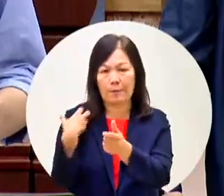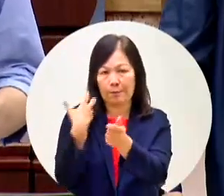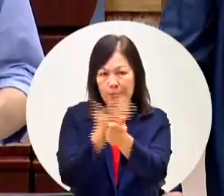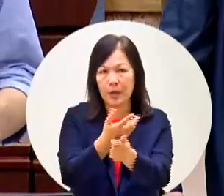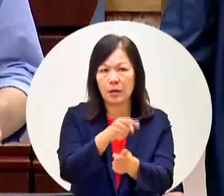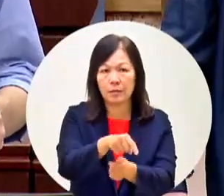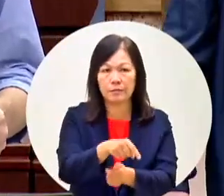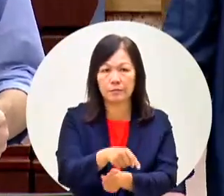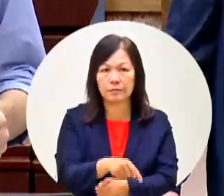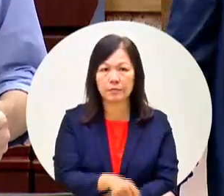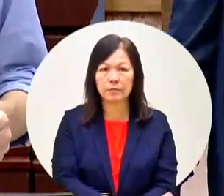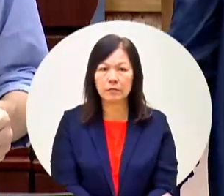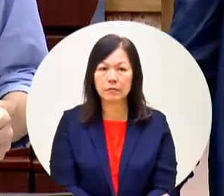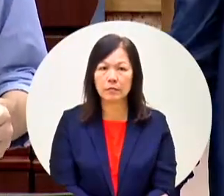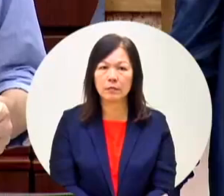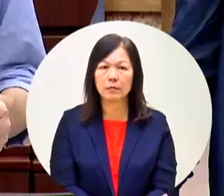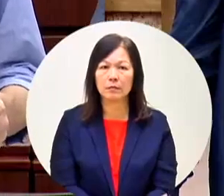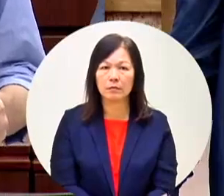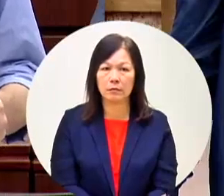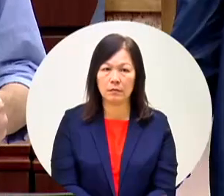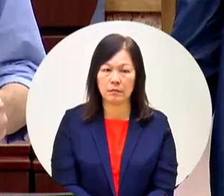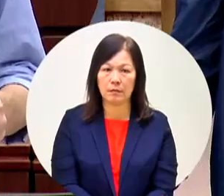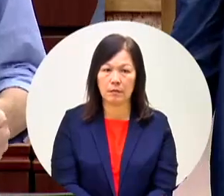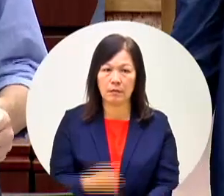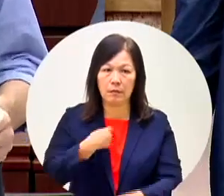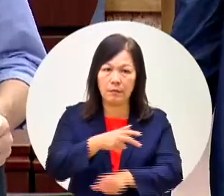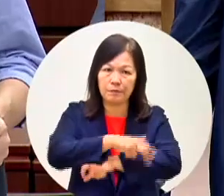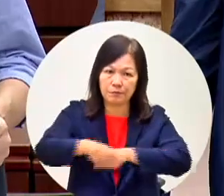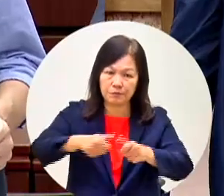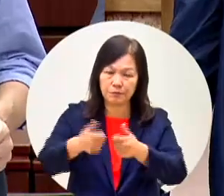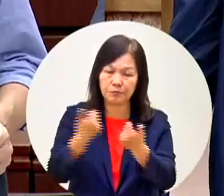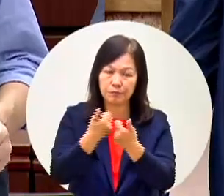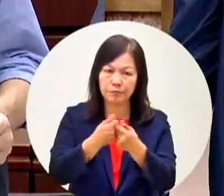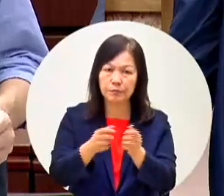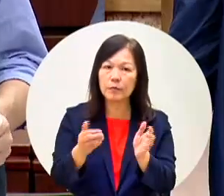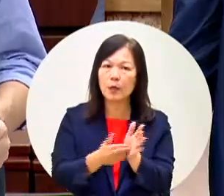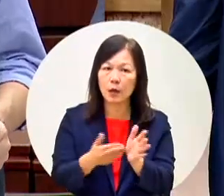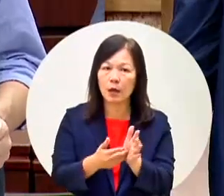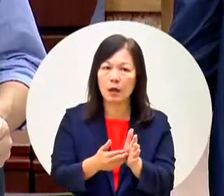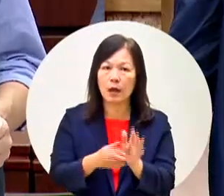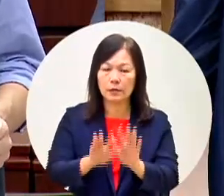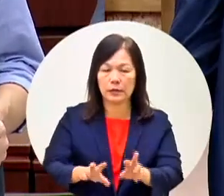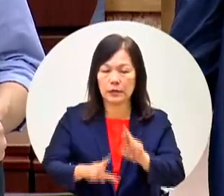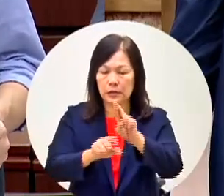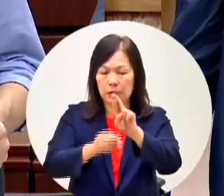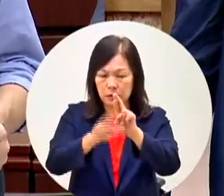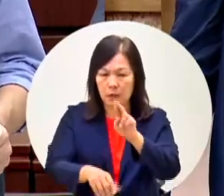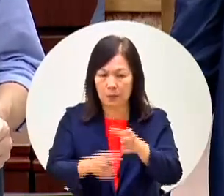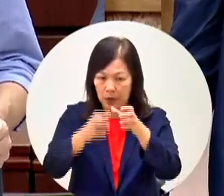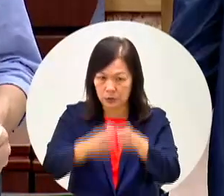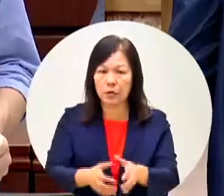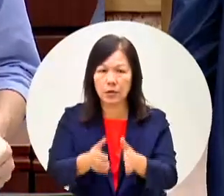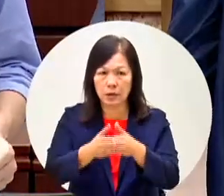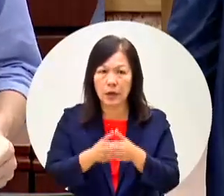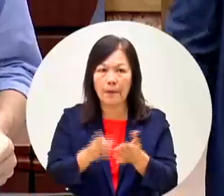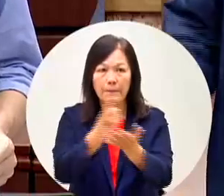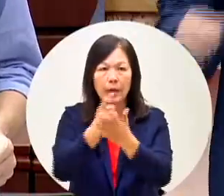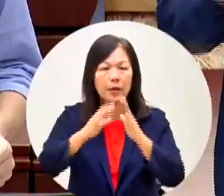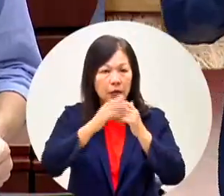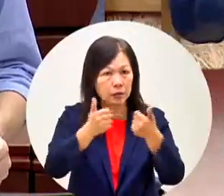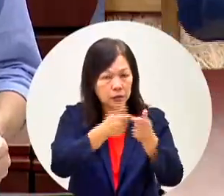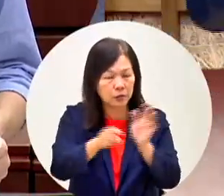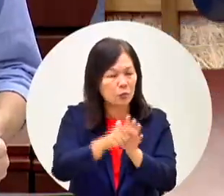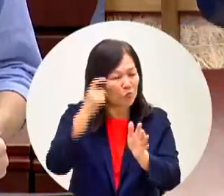我们现在筹备会已经召开，我们希望在今年底以前能够把它成立。如果各位议员觉得说太慢的话，我们愿意加快速